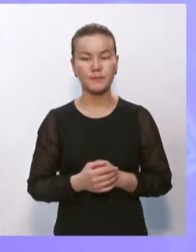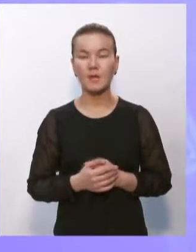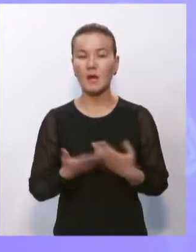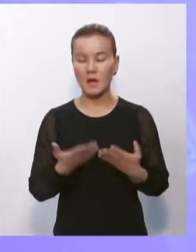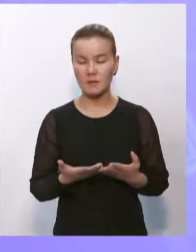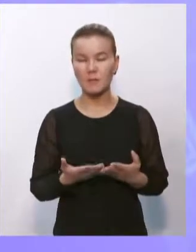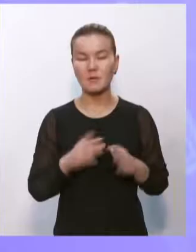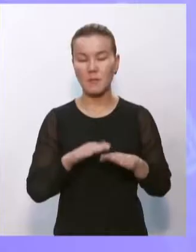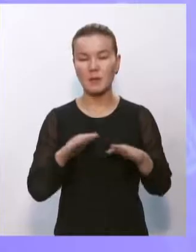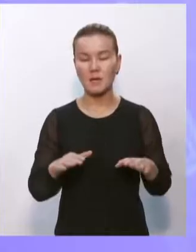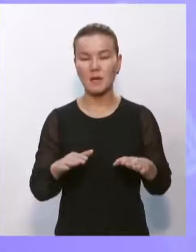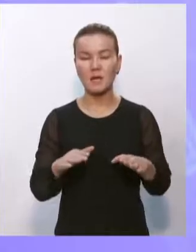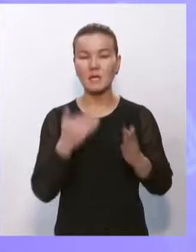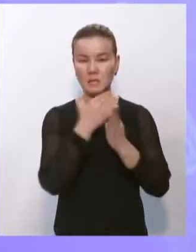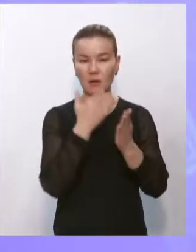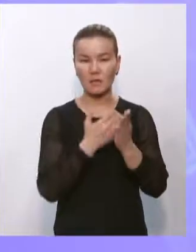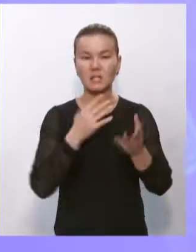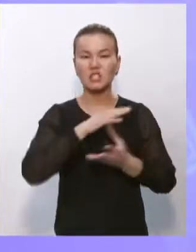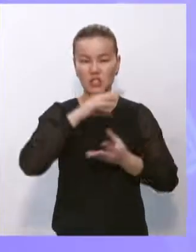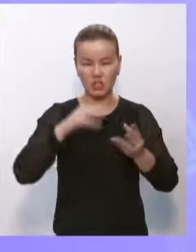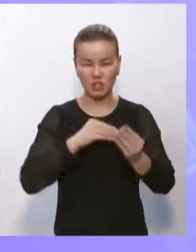Анда эмесе балдар, сабакты жыйынтыктайбыз.